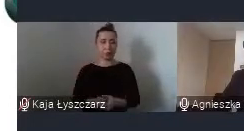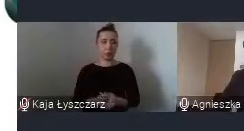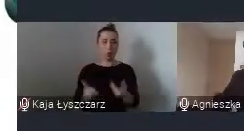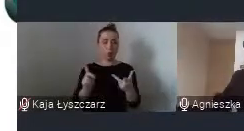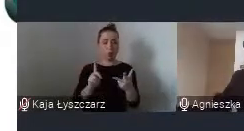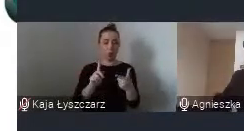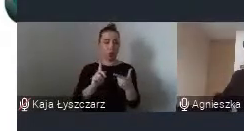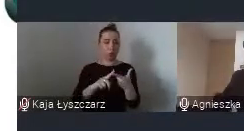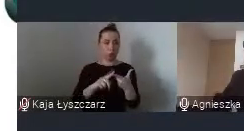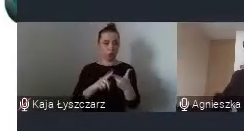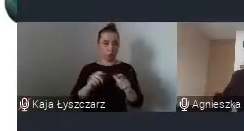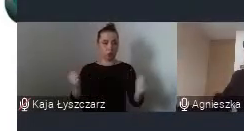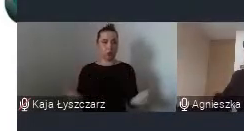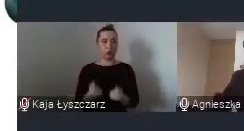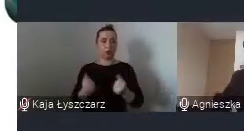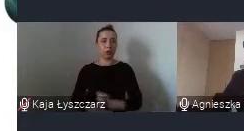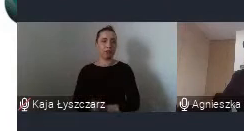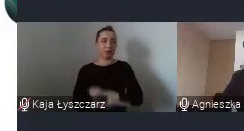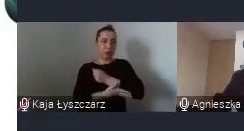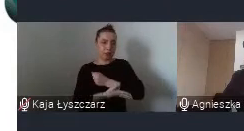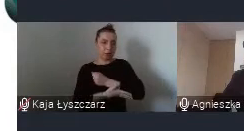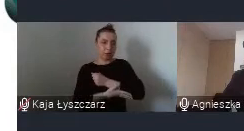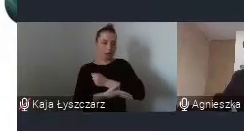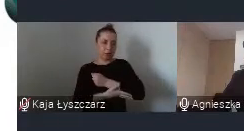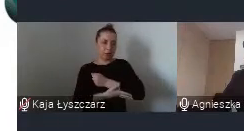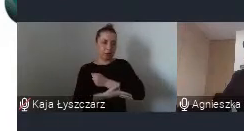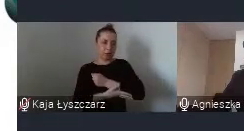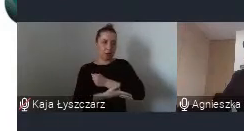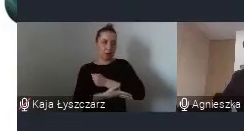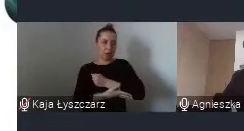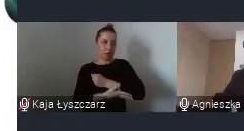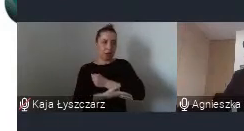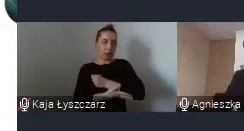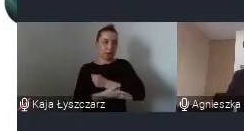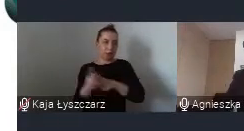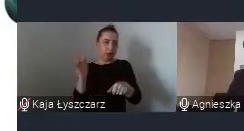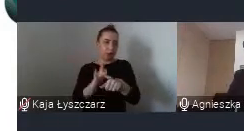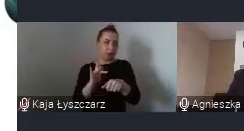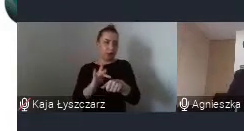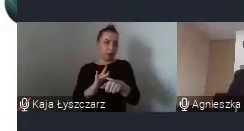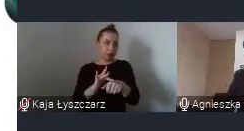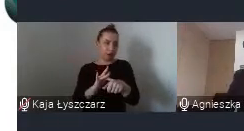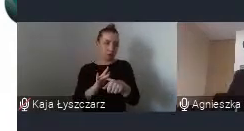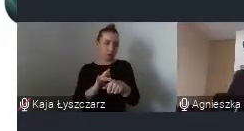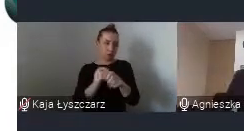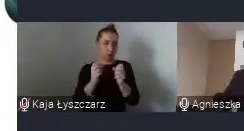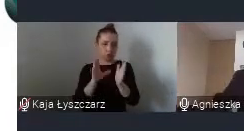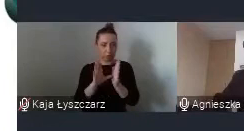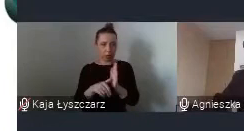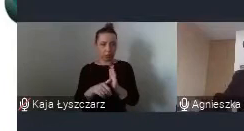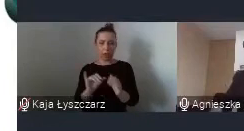Drugim komponentem są działania wzmacniające potencjał miast i tutaj myślimy bardziej o wzmacnianiu potencjału